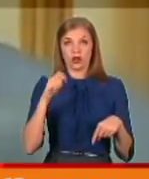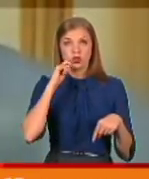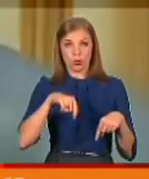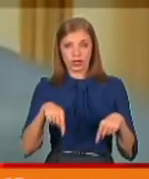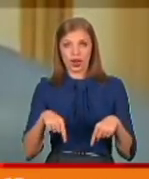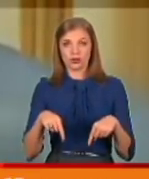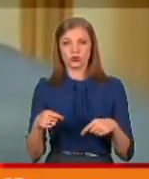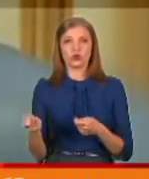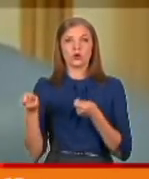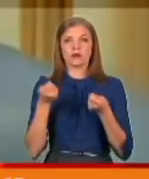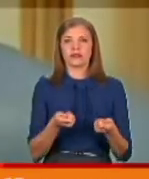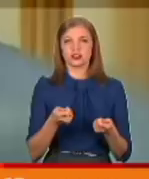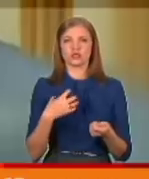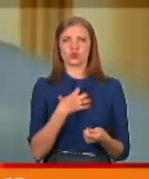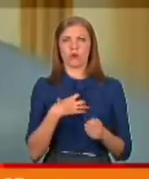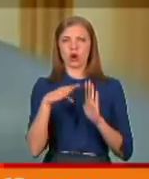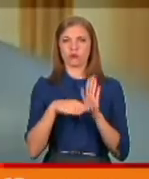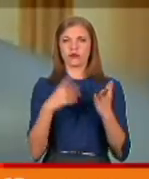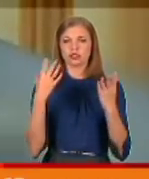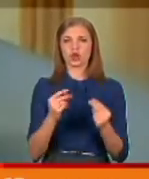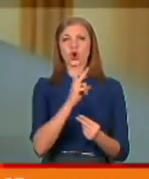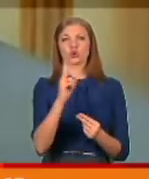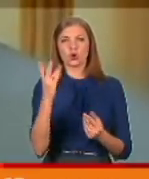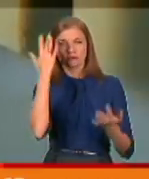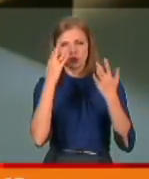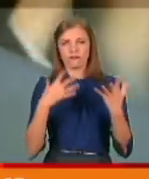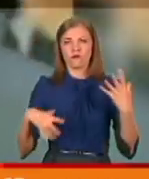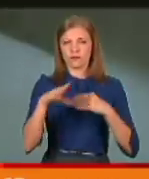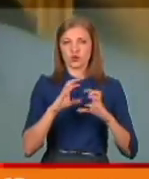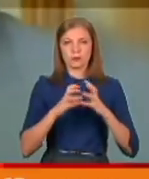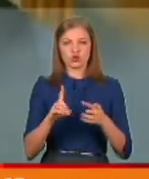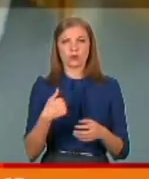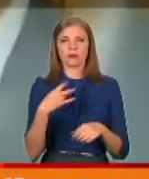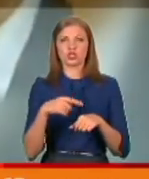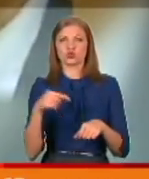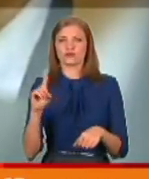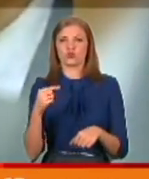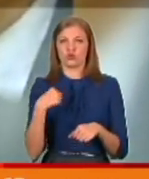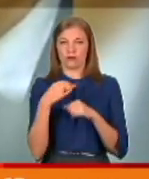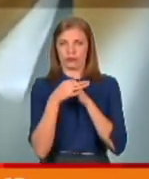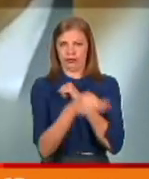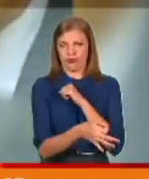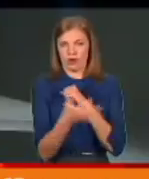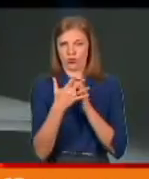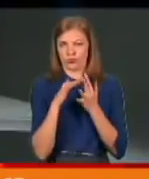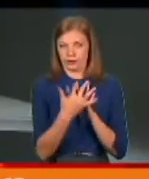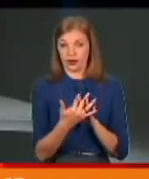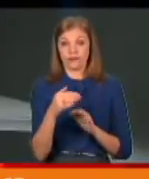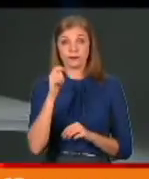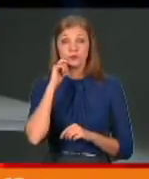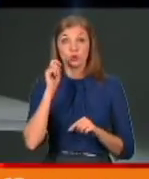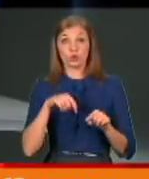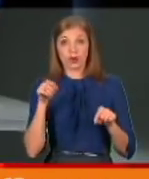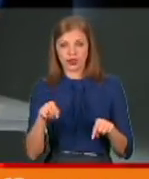Україну, принести глобальну повістку дня. То, о чому розсуждають во всьому світі, щоб ми не чувствовали себе, що ми где-то на краю якоїсь деревні живемо.